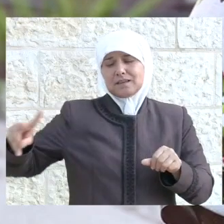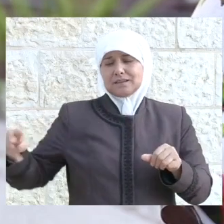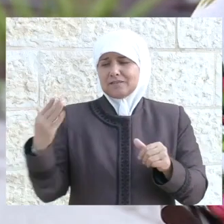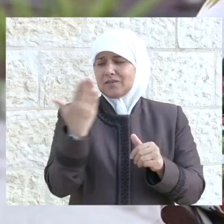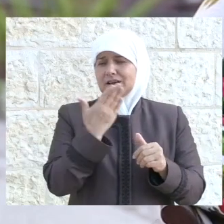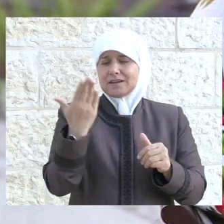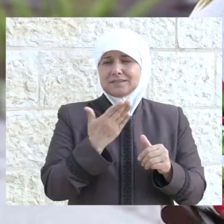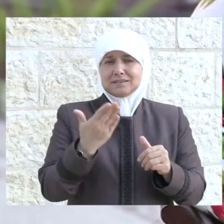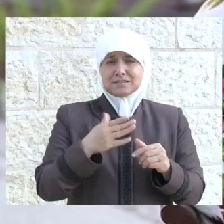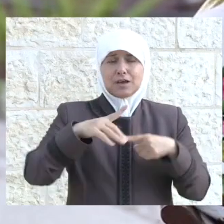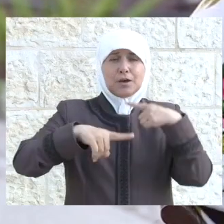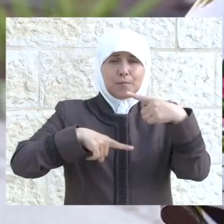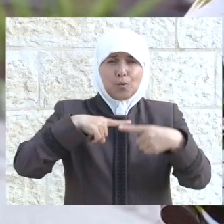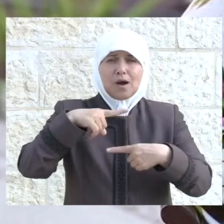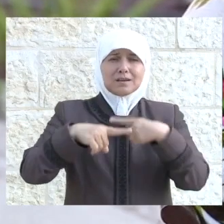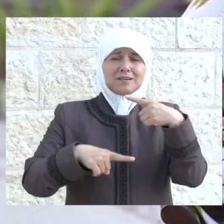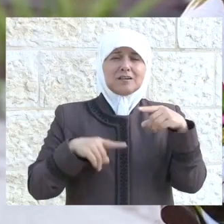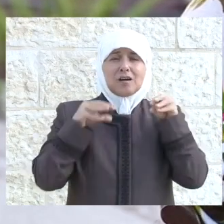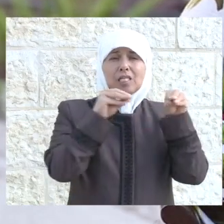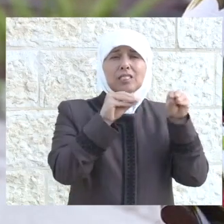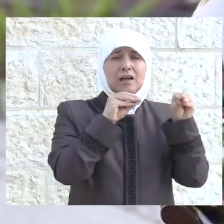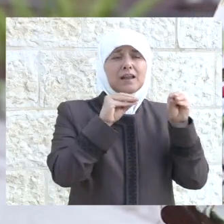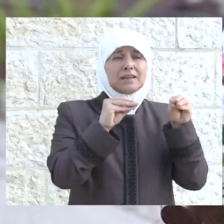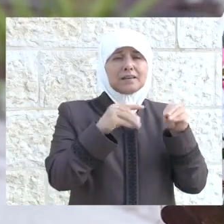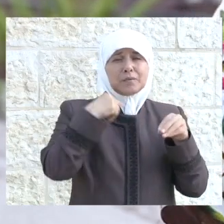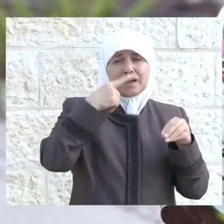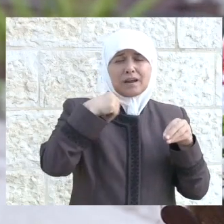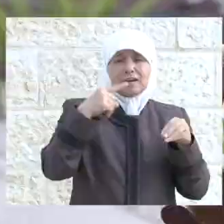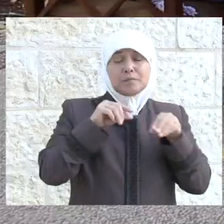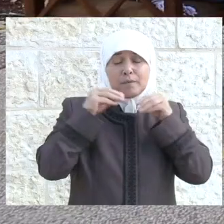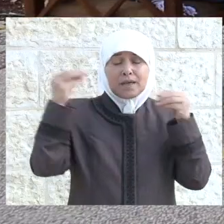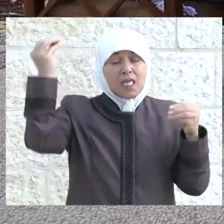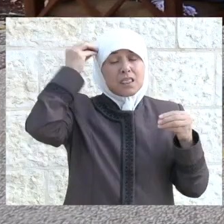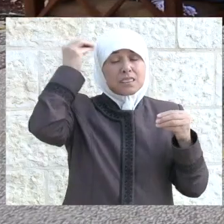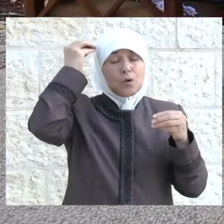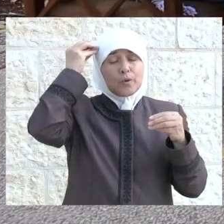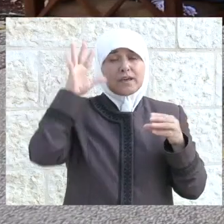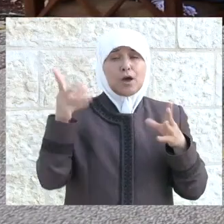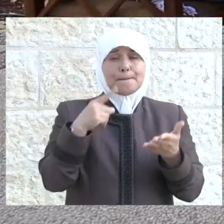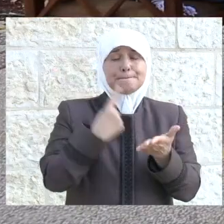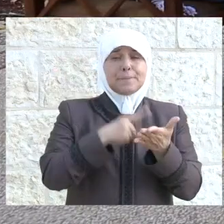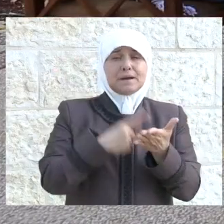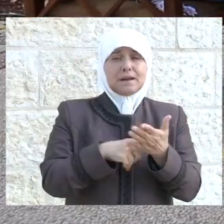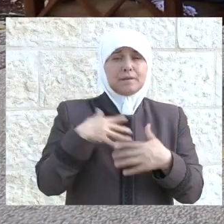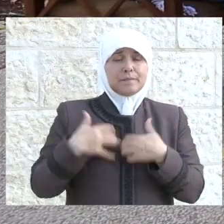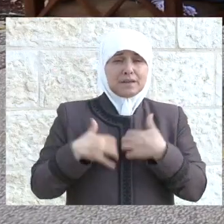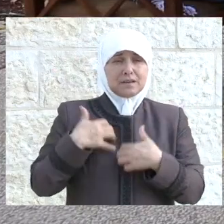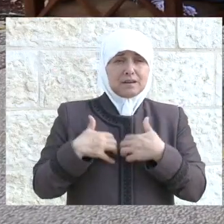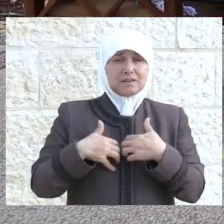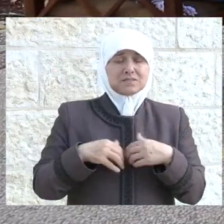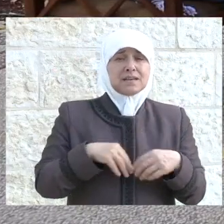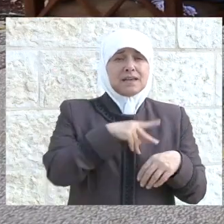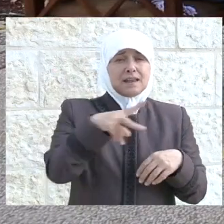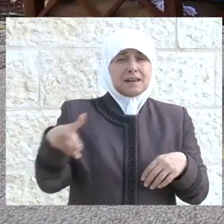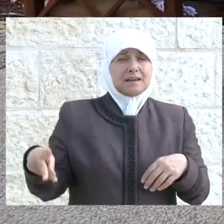النفس، محاضرات بتحكي عن علم النفس، أنشطة يعني لطلاب